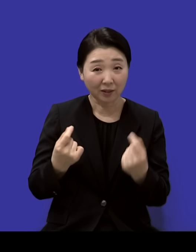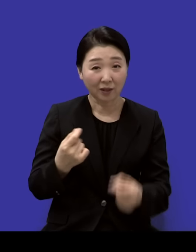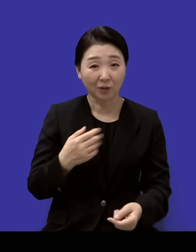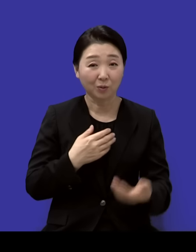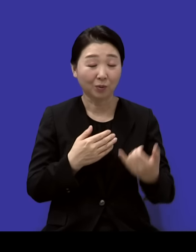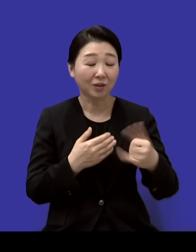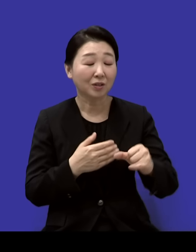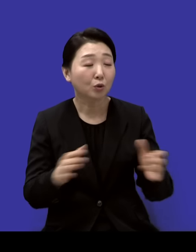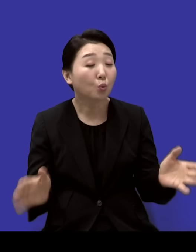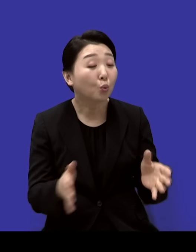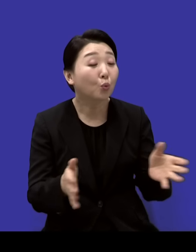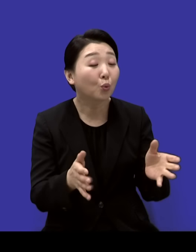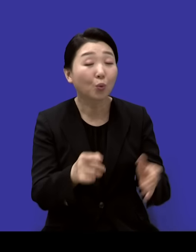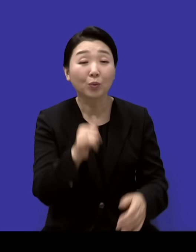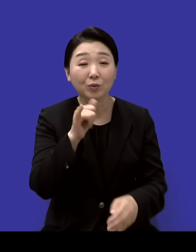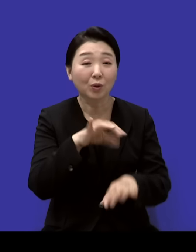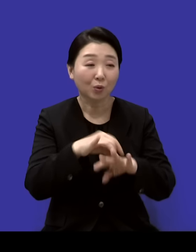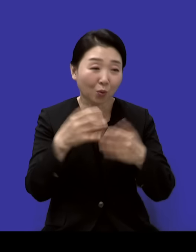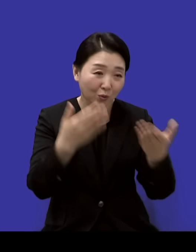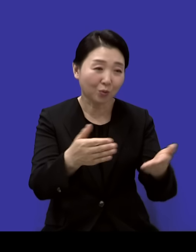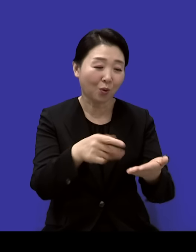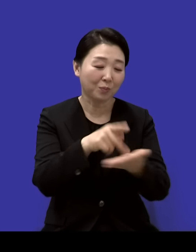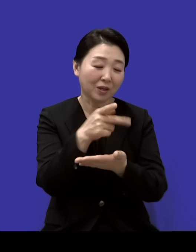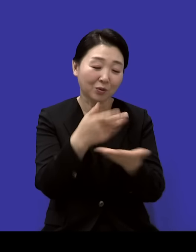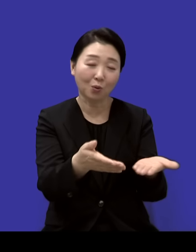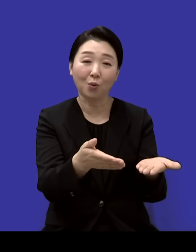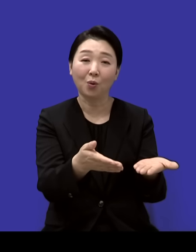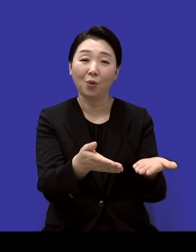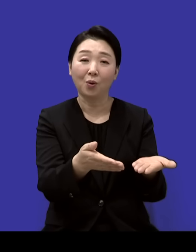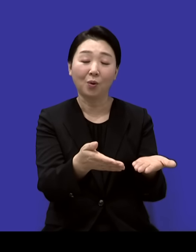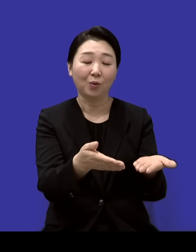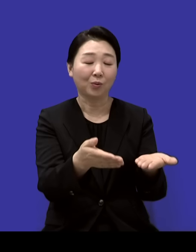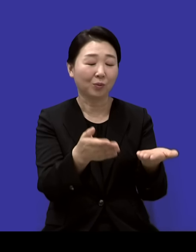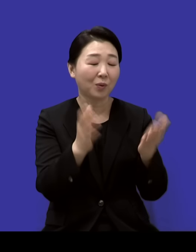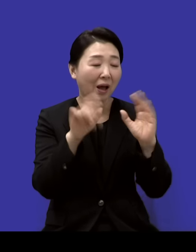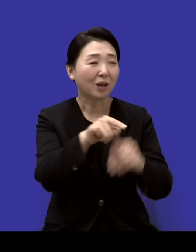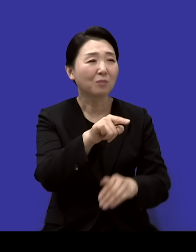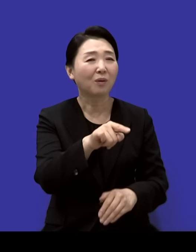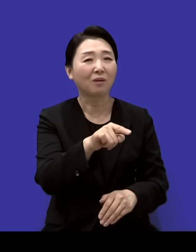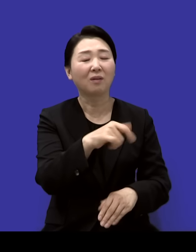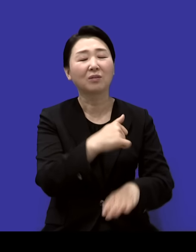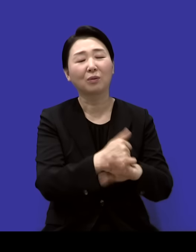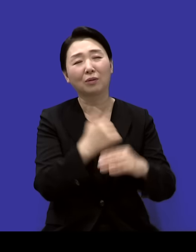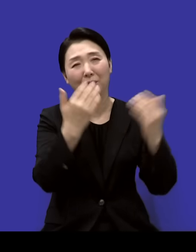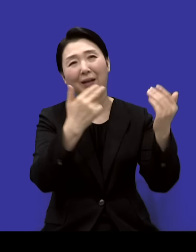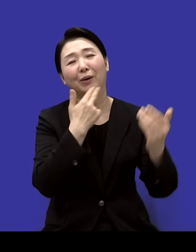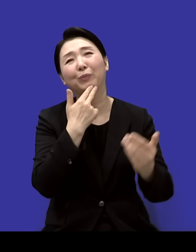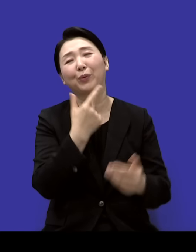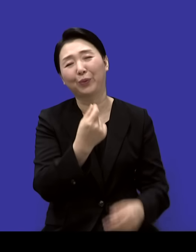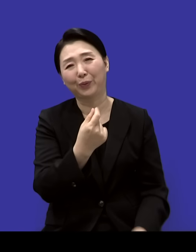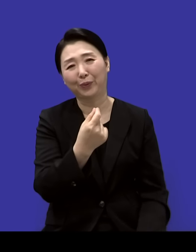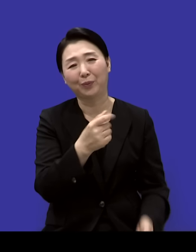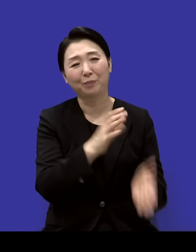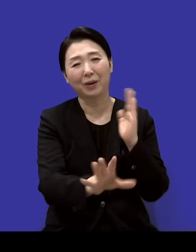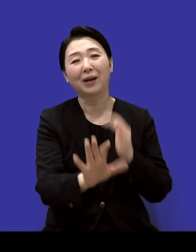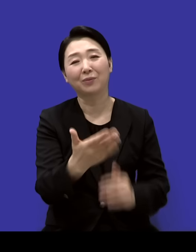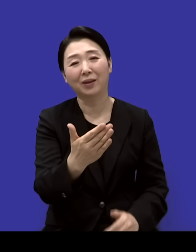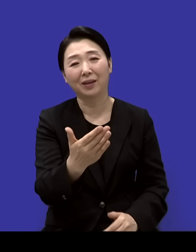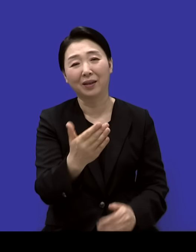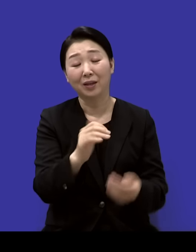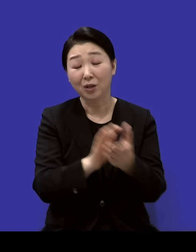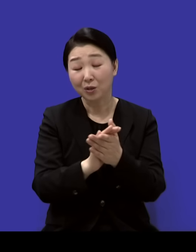자식한테 우쭈쭈 하면서 고기 먹여줘, 피자 먹여줘 이렇게 하면 애가 뭐가 되겠어요. 성장이 안 되잖아요, 성장이. 그럼 기도 응답 못 받는